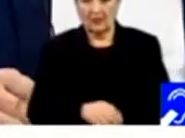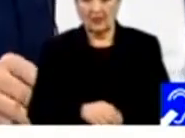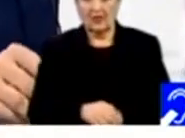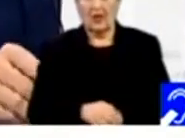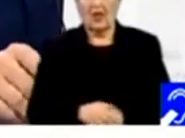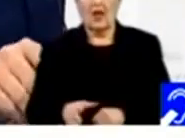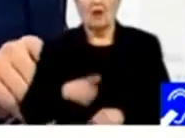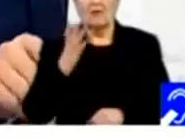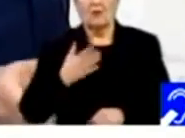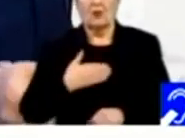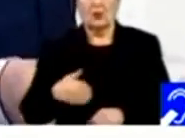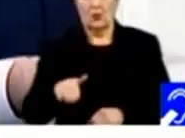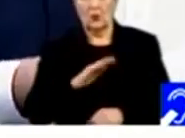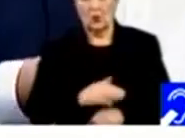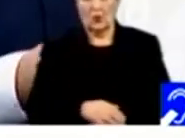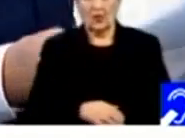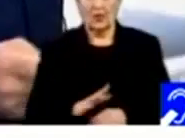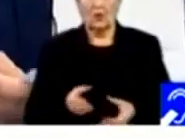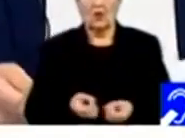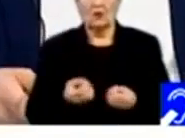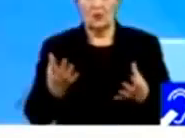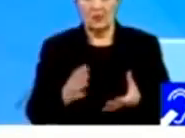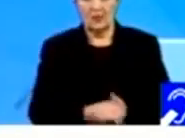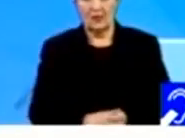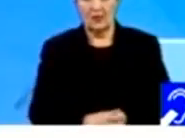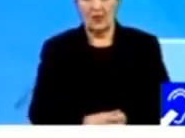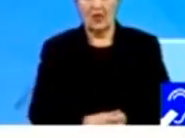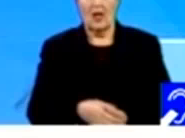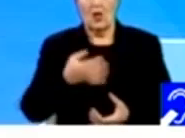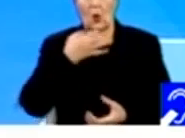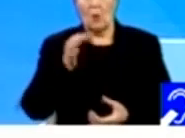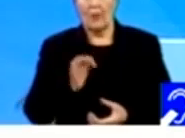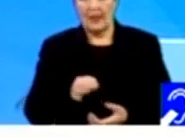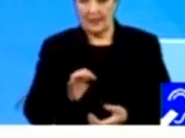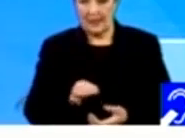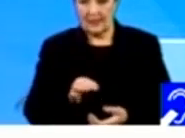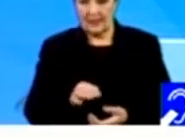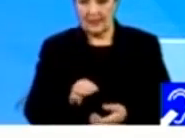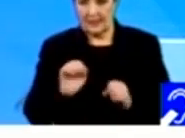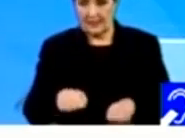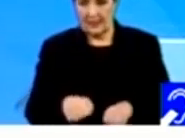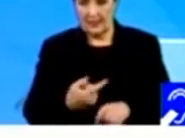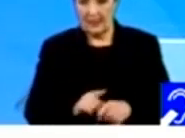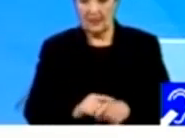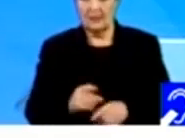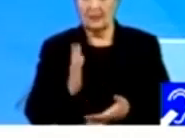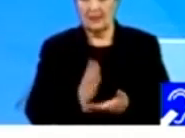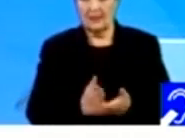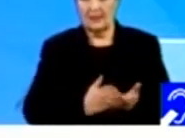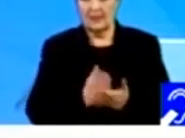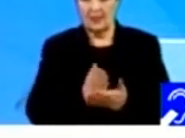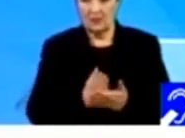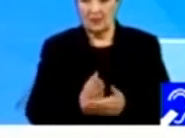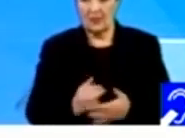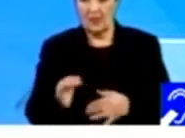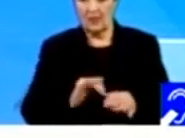ce avem noi pentru o agendă pe termen scurt. Competențele Consiliului sunt foarte limitate în această privință.